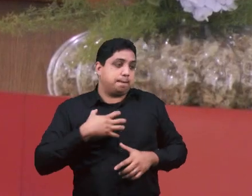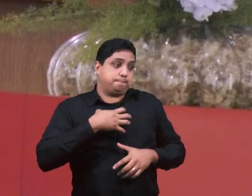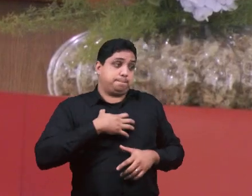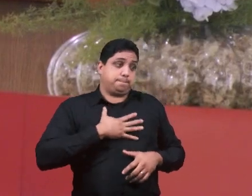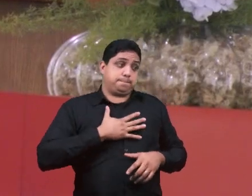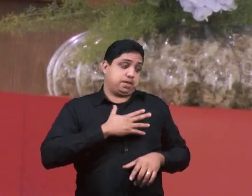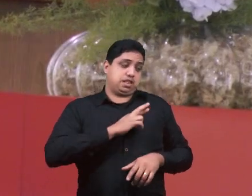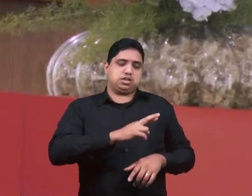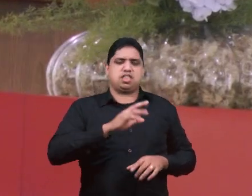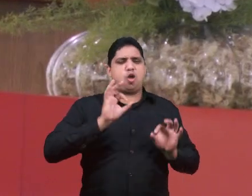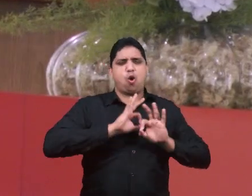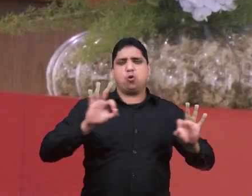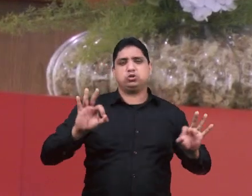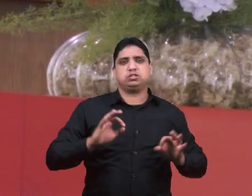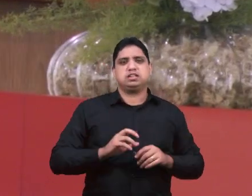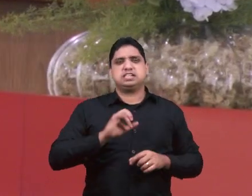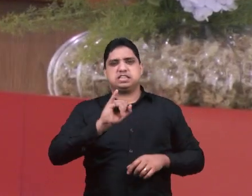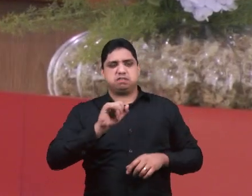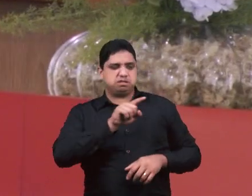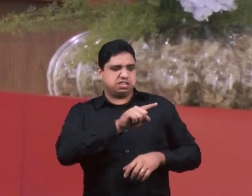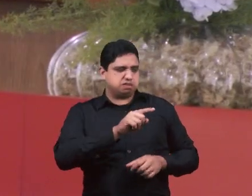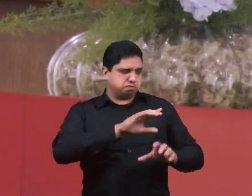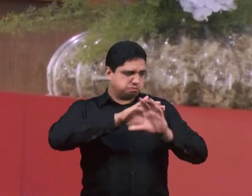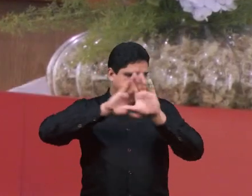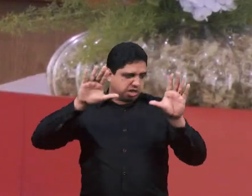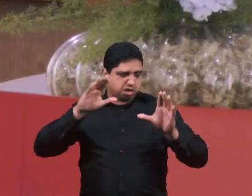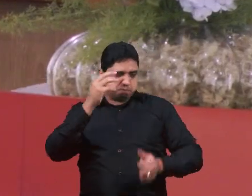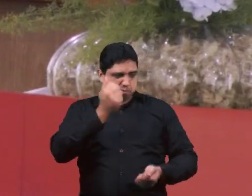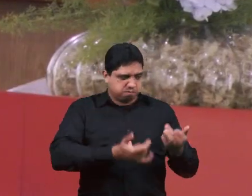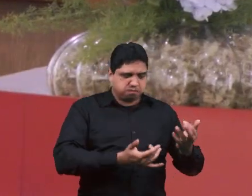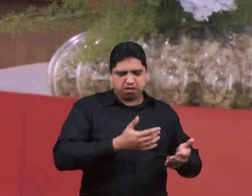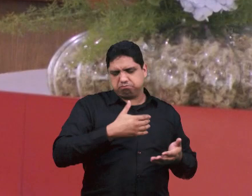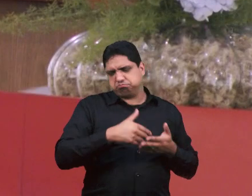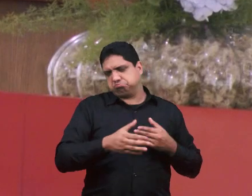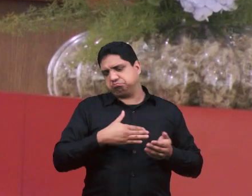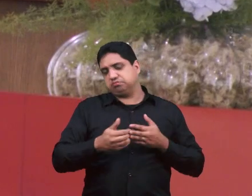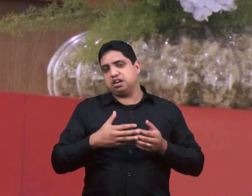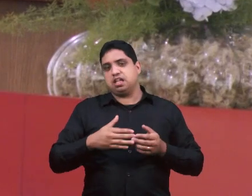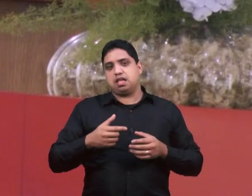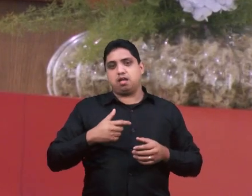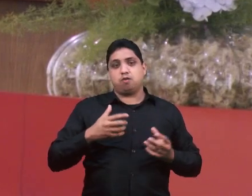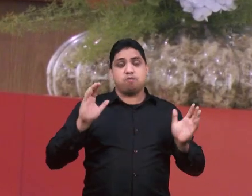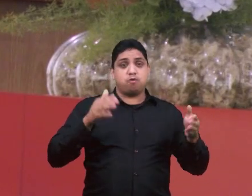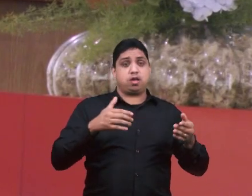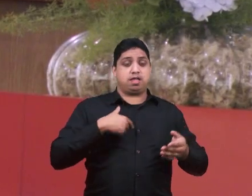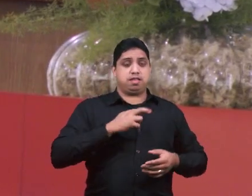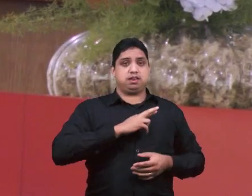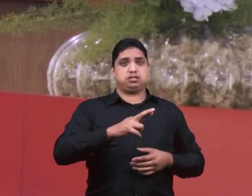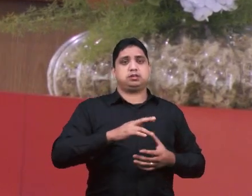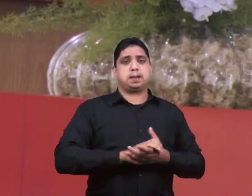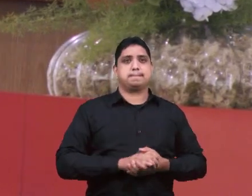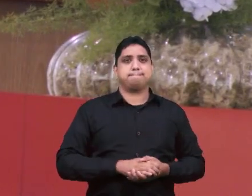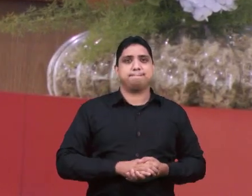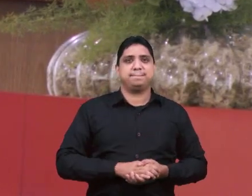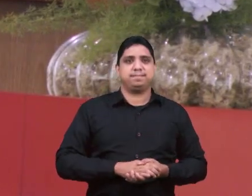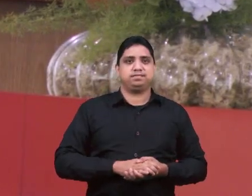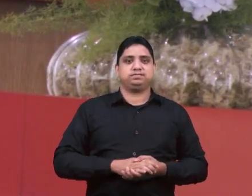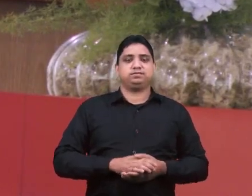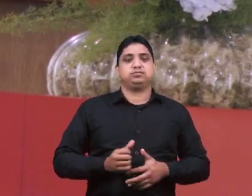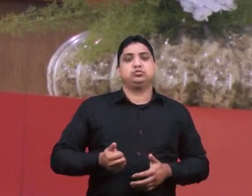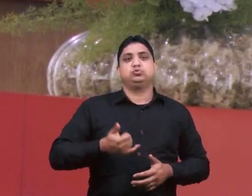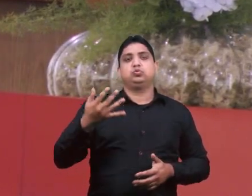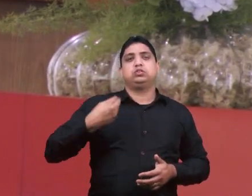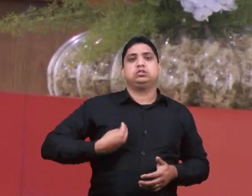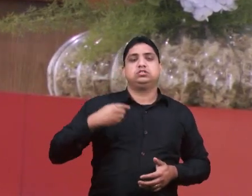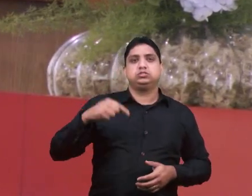va. Donc, ce n'est pas important si vous allez au ciel ou pas. Vous êtes dans la religion. Non. Combien sont là aujourd'hui? Donc, il est